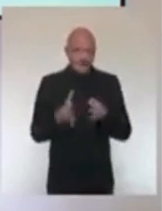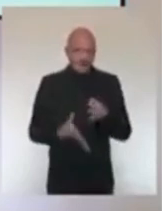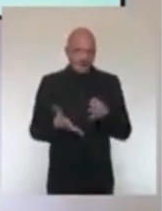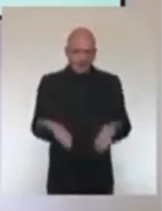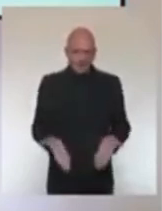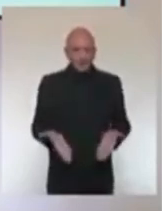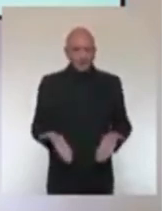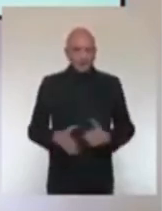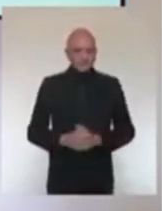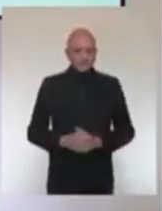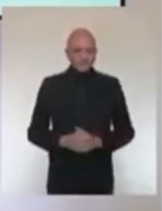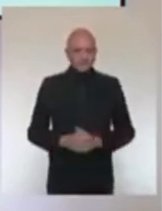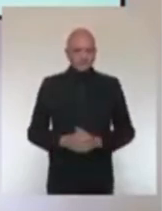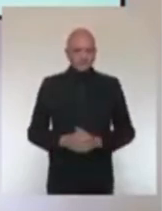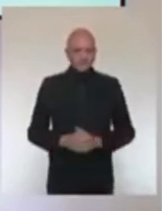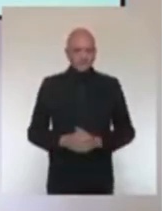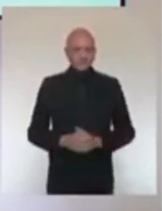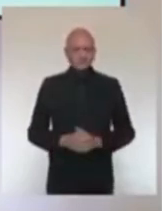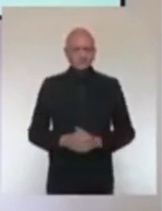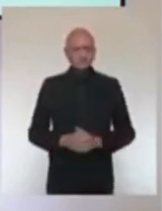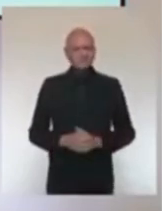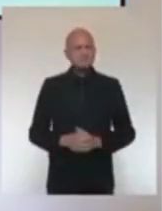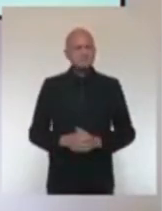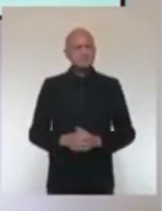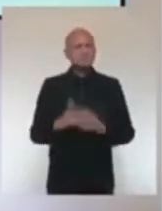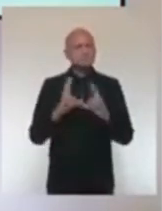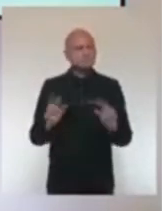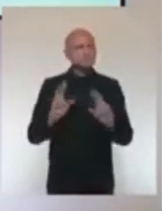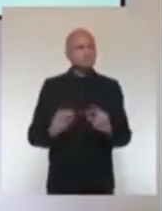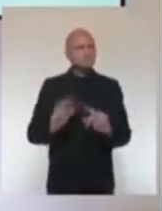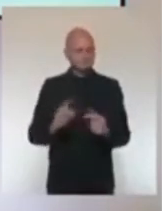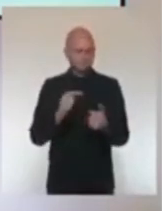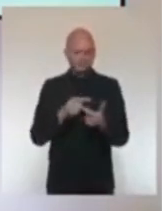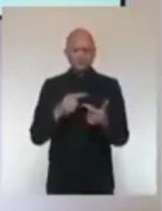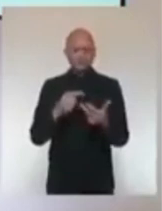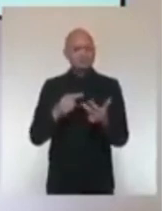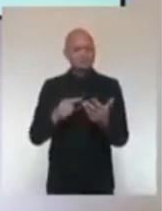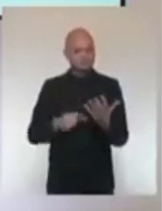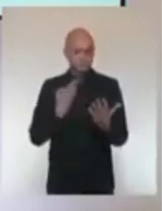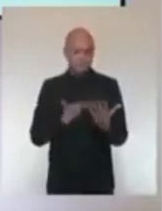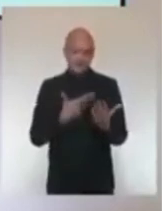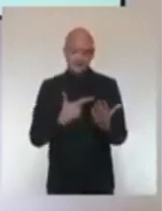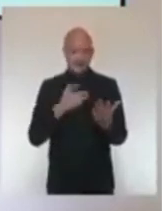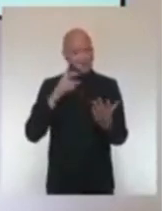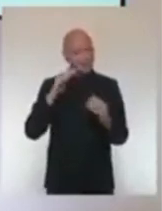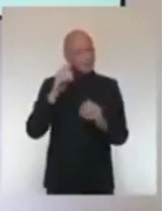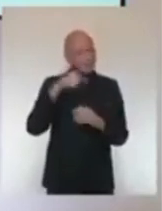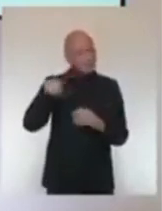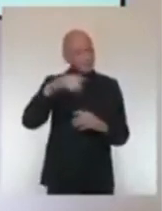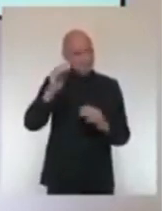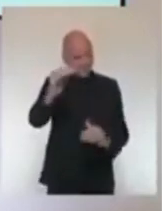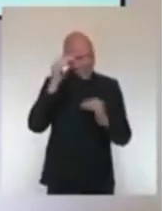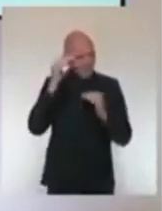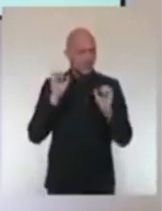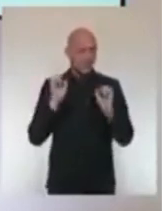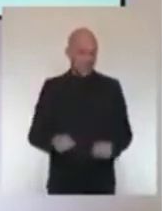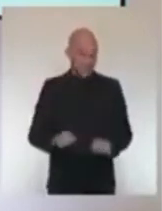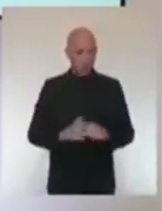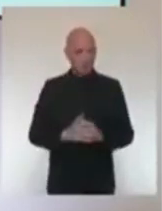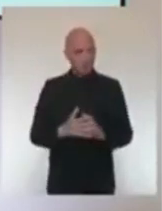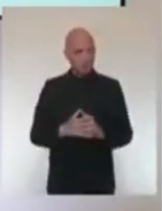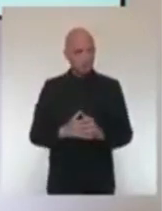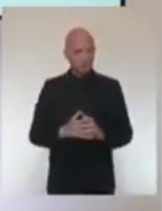Les éléments que je viens de vous présenter sont fiables, ils sont solides. Mais je le rappelle, et chacun doit le garder à